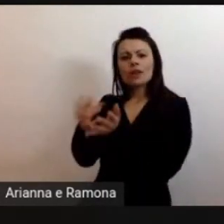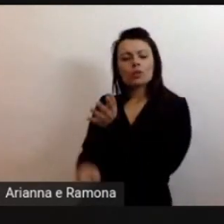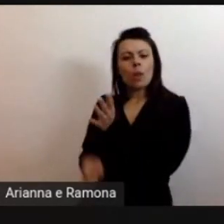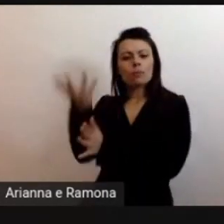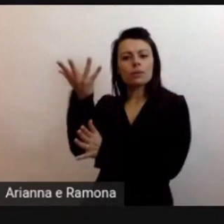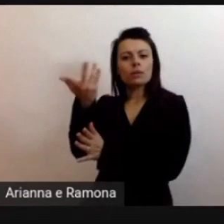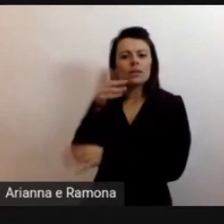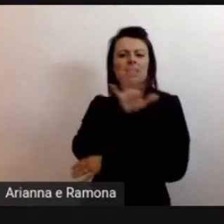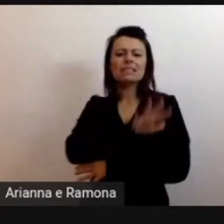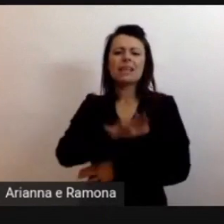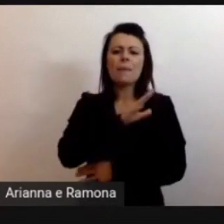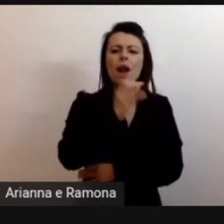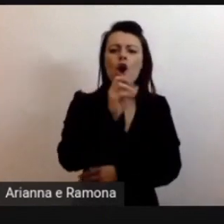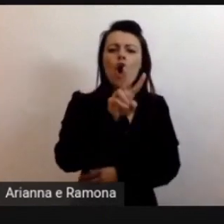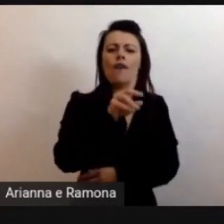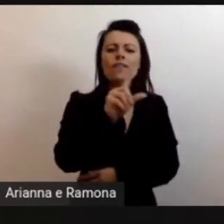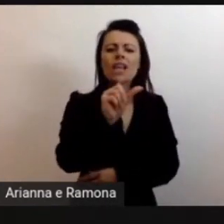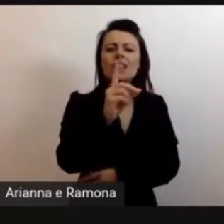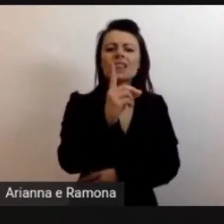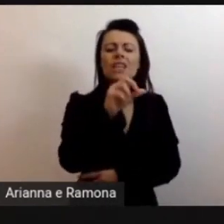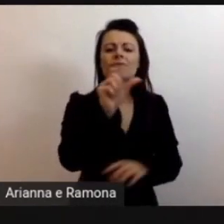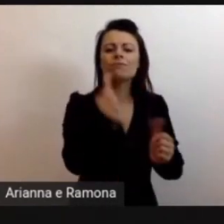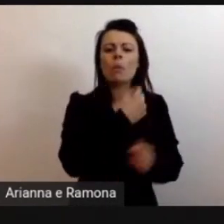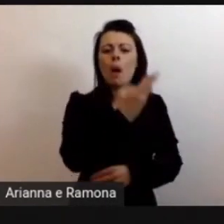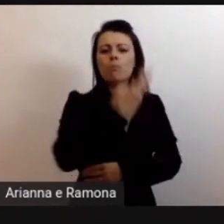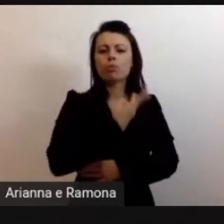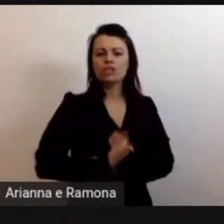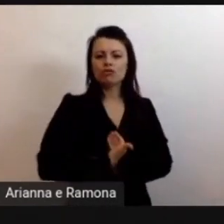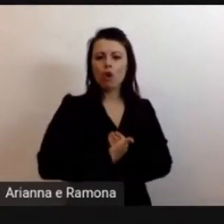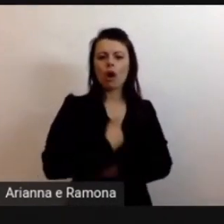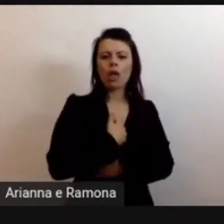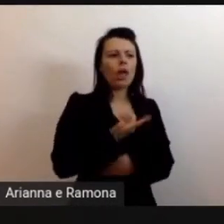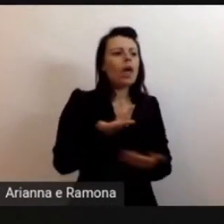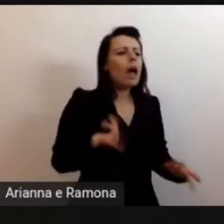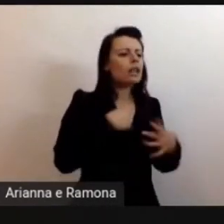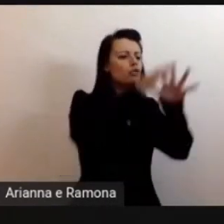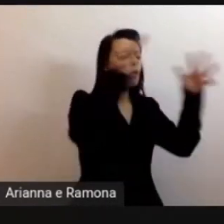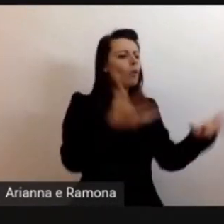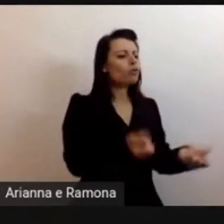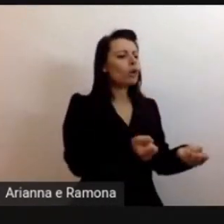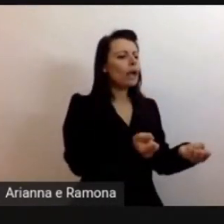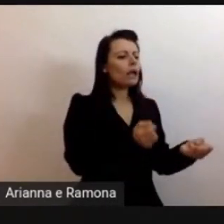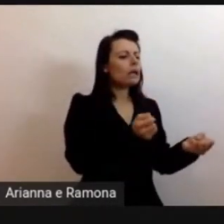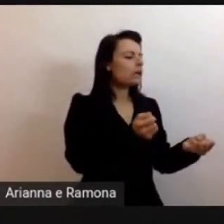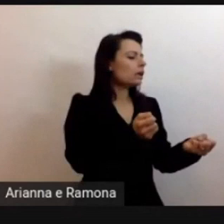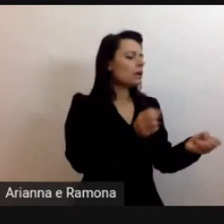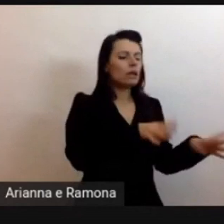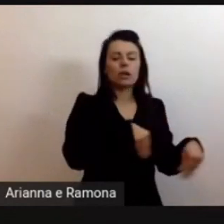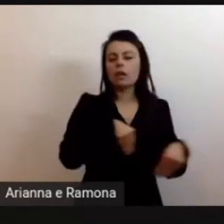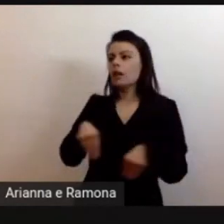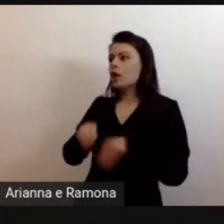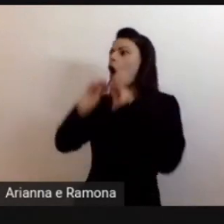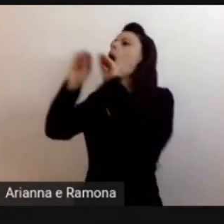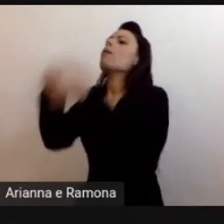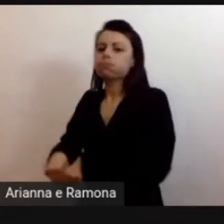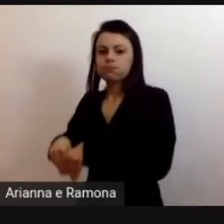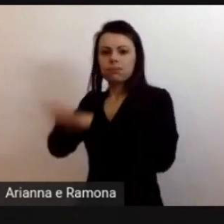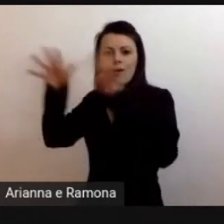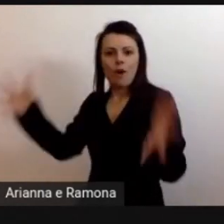una punizione nel senso che fino adesso c'è solo il mondo virtuale e quello che le teneva a falso